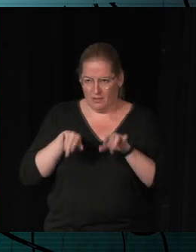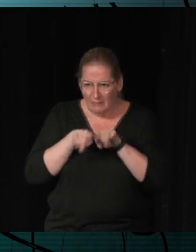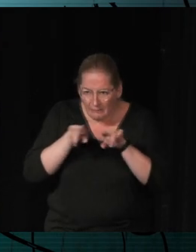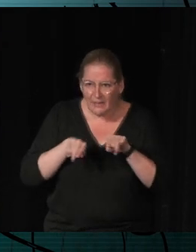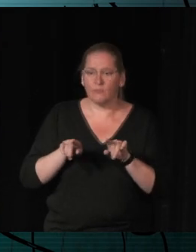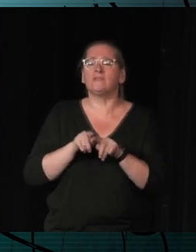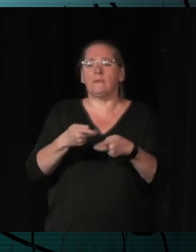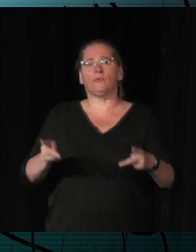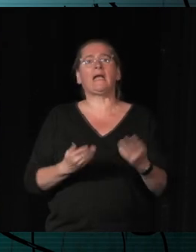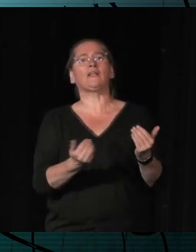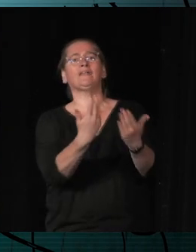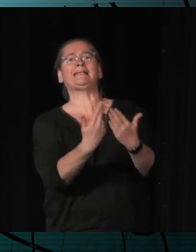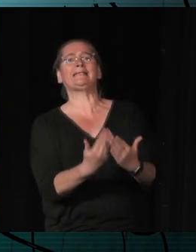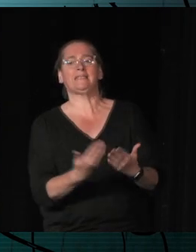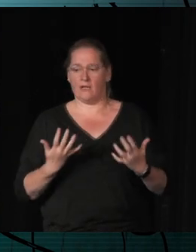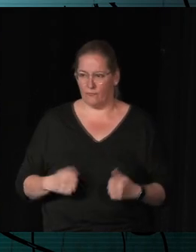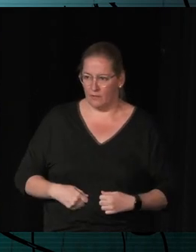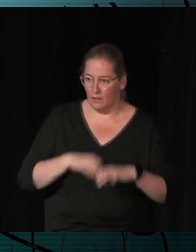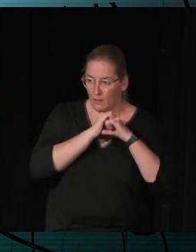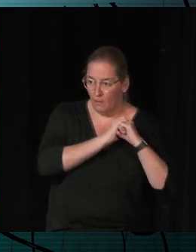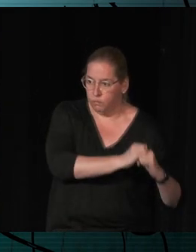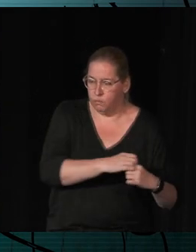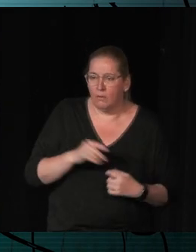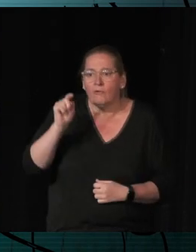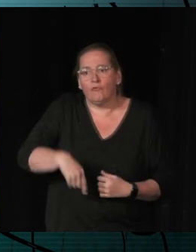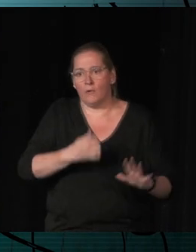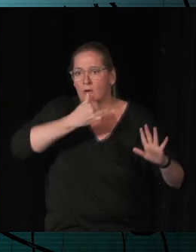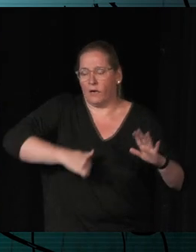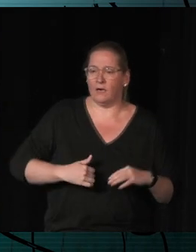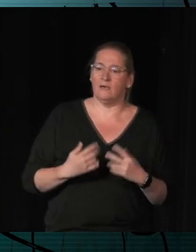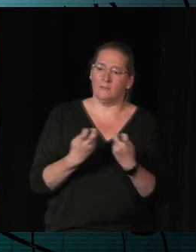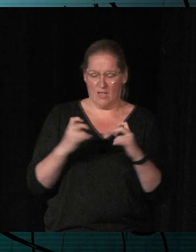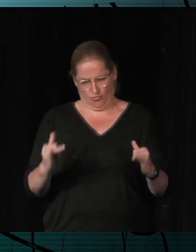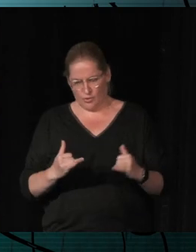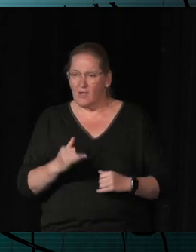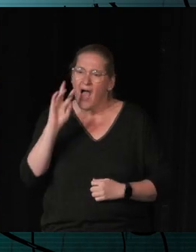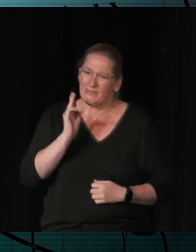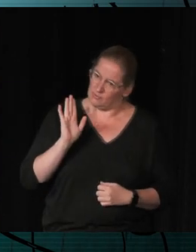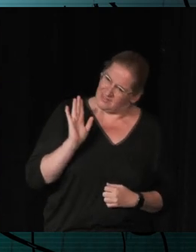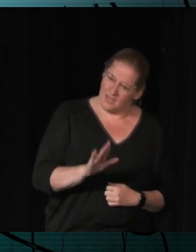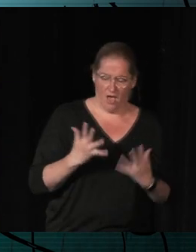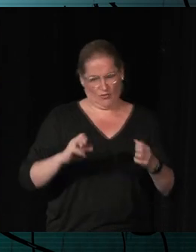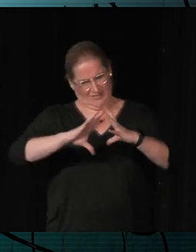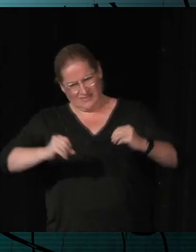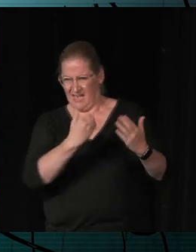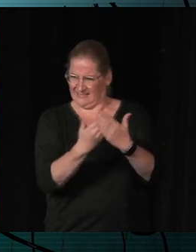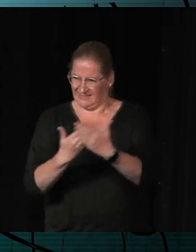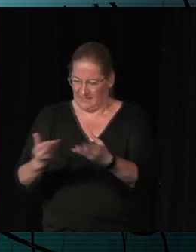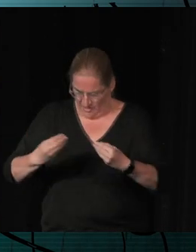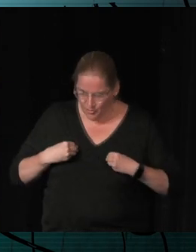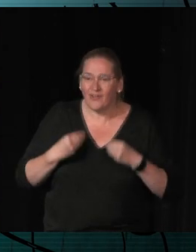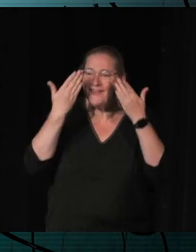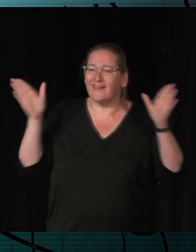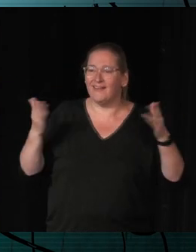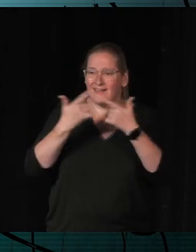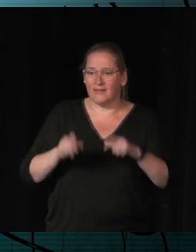attendent certaines choses dans un jeu quand c'est tel type de jeu les joueurs veulent retrouver ce ce gameplay là donc ça laisse pas beaucoup de liberté c'est pour ça